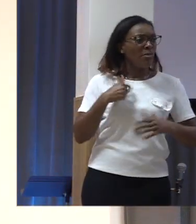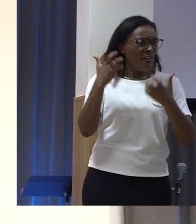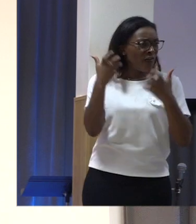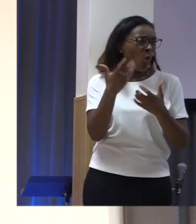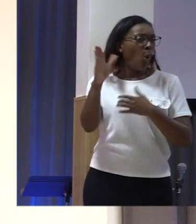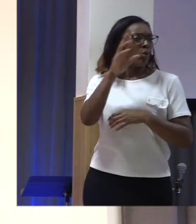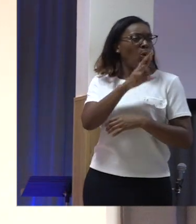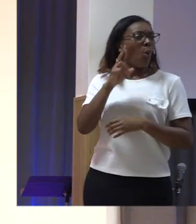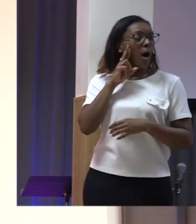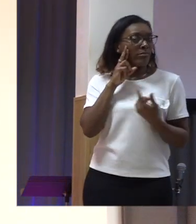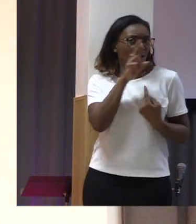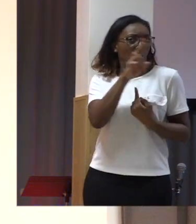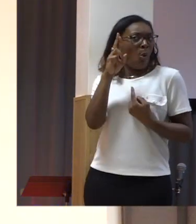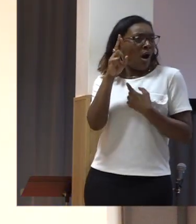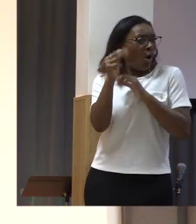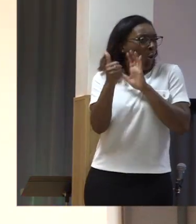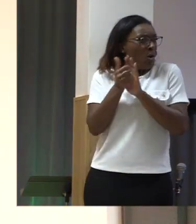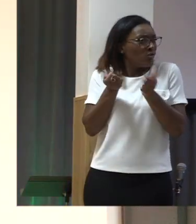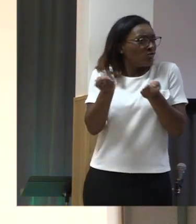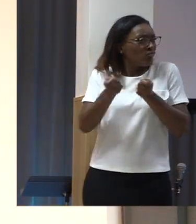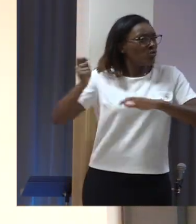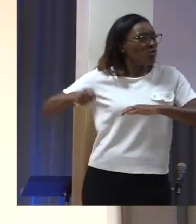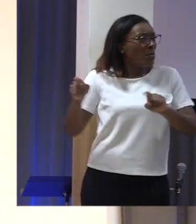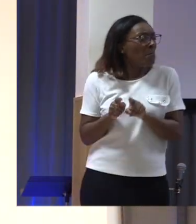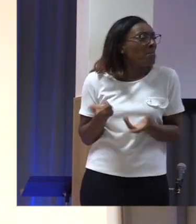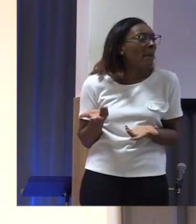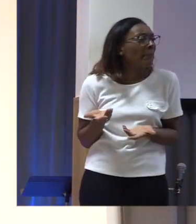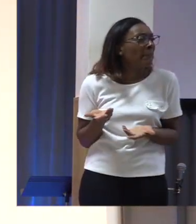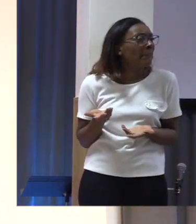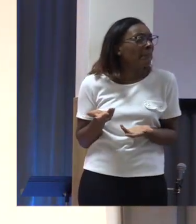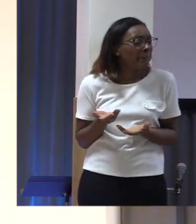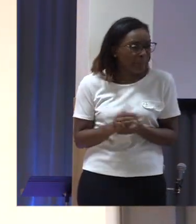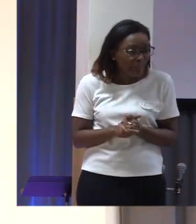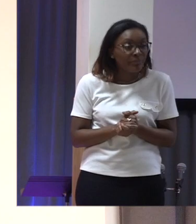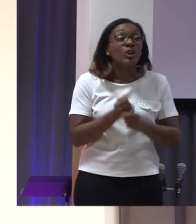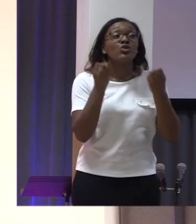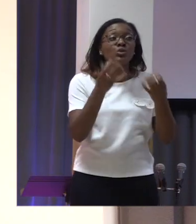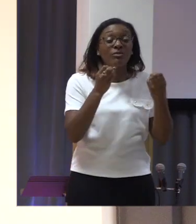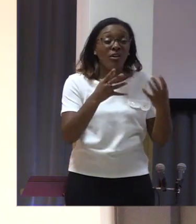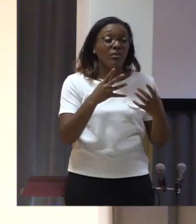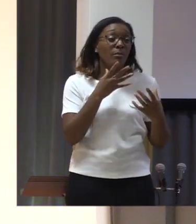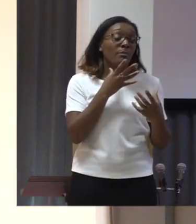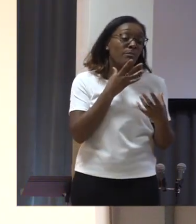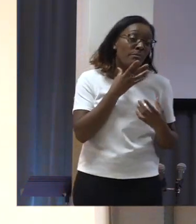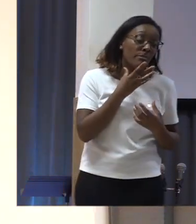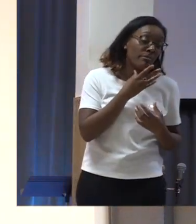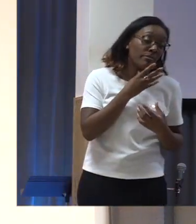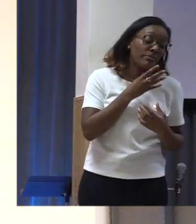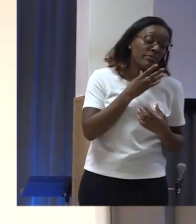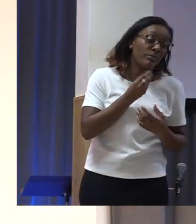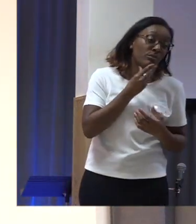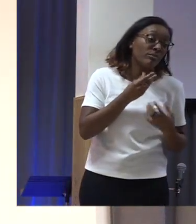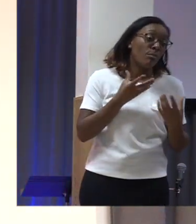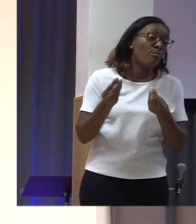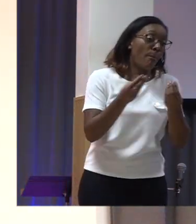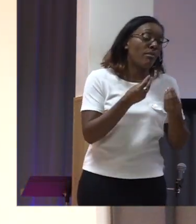Nous savons qu'en ce qui concerne les autres nations, qu'Israël luttait souvent avec les Philistins. Ils se sont peut-être inspirés de